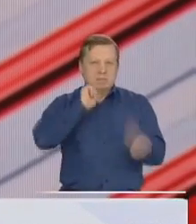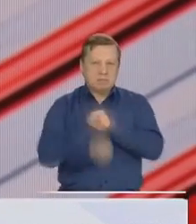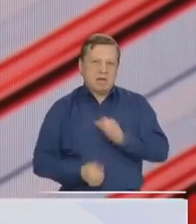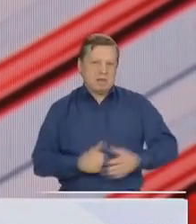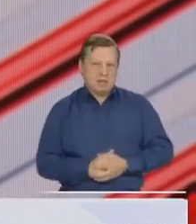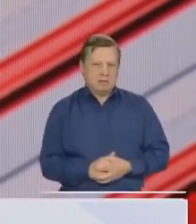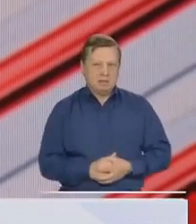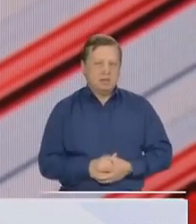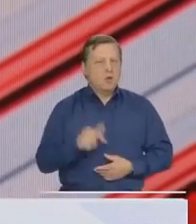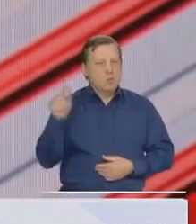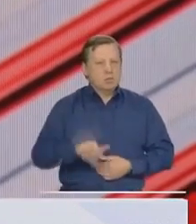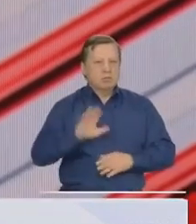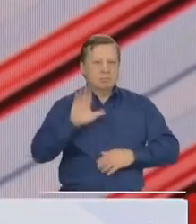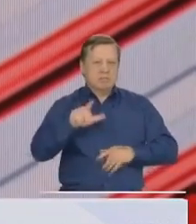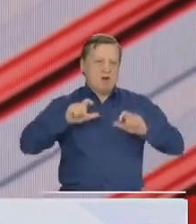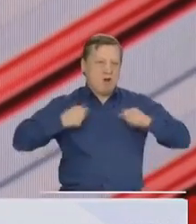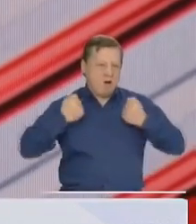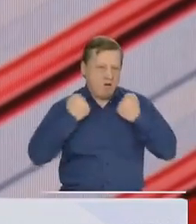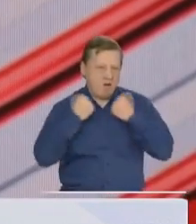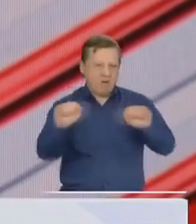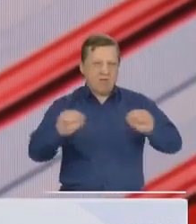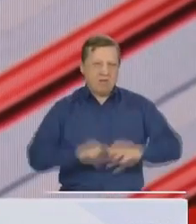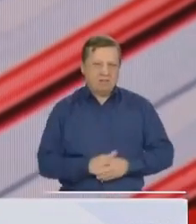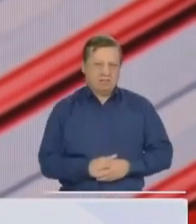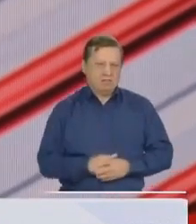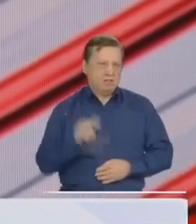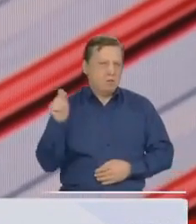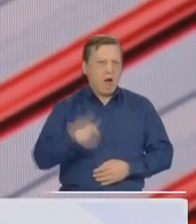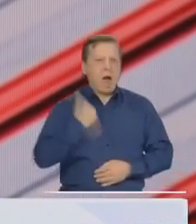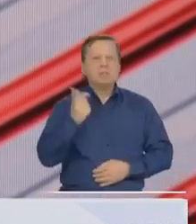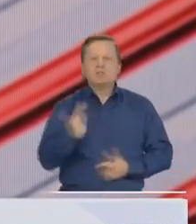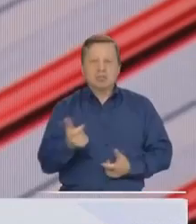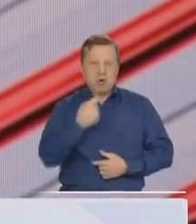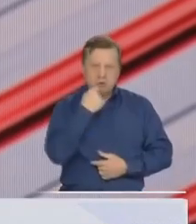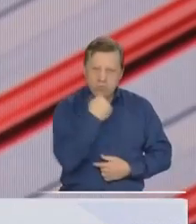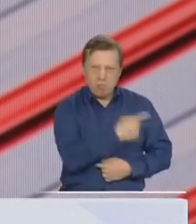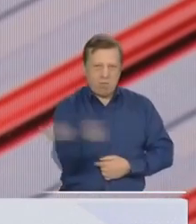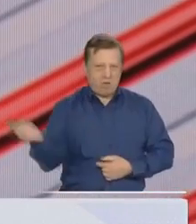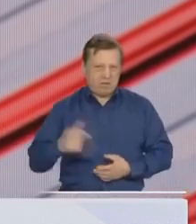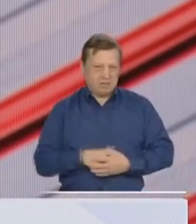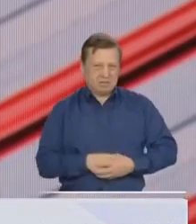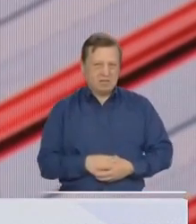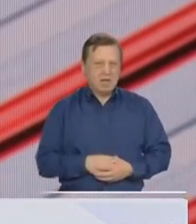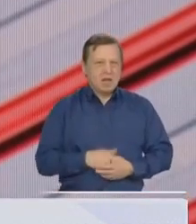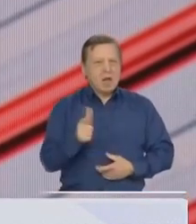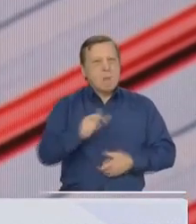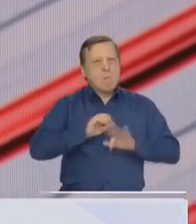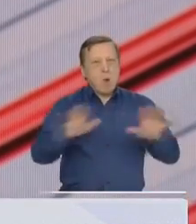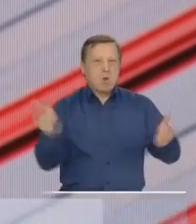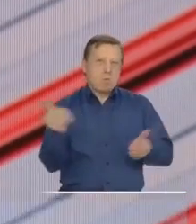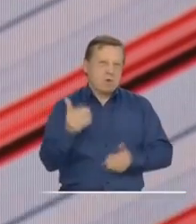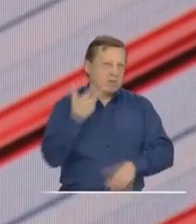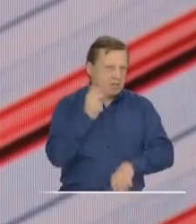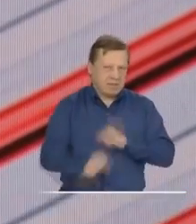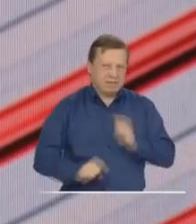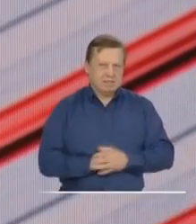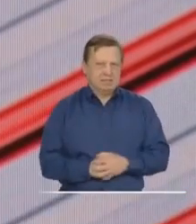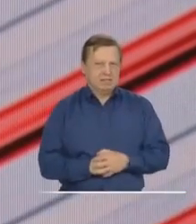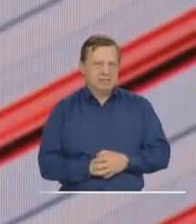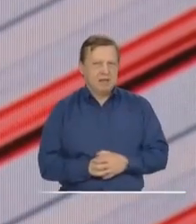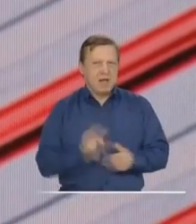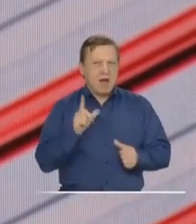czasami odwagę żeby powiedzieć coś co może nie jest popularne ale sprawia że ludziom